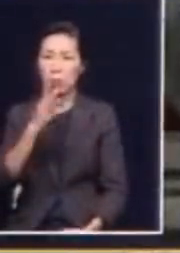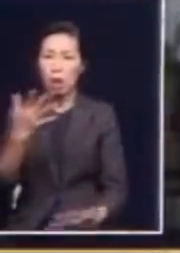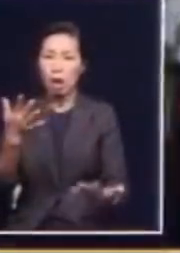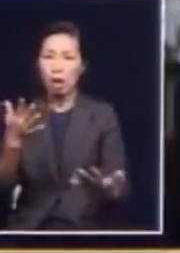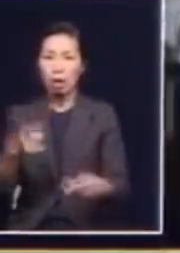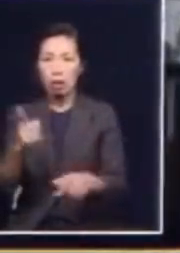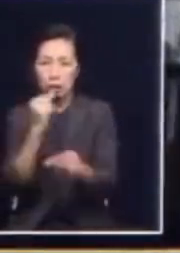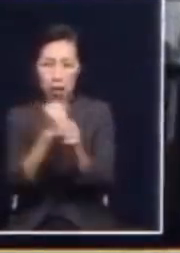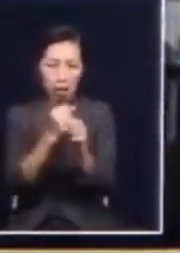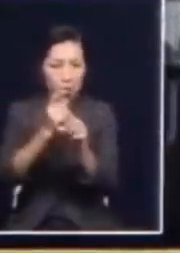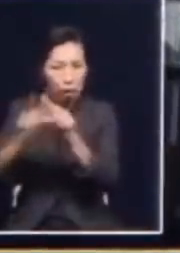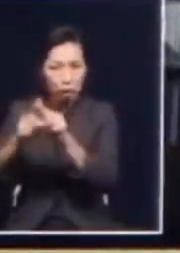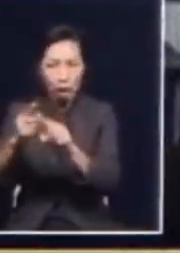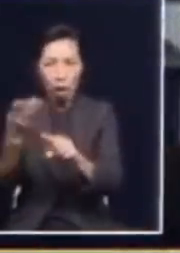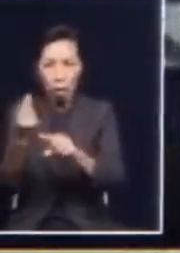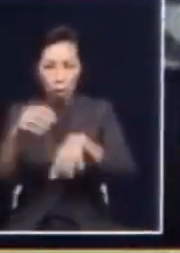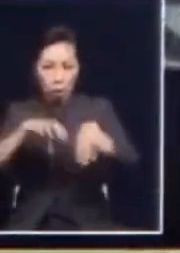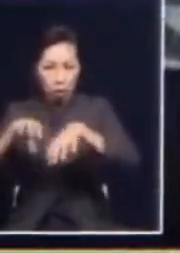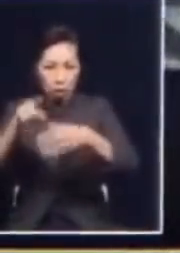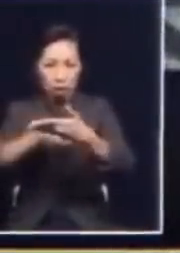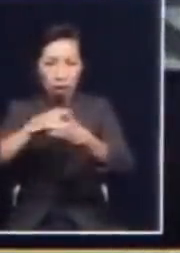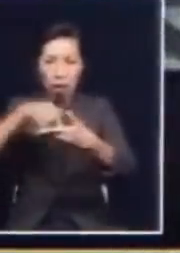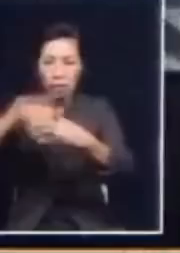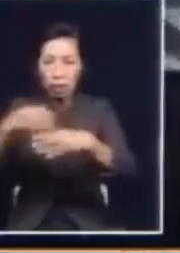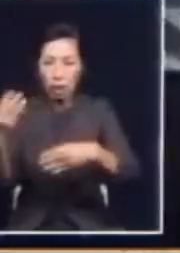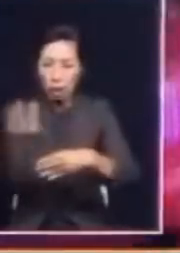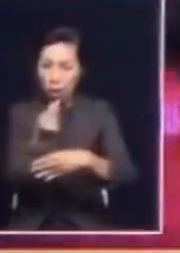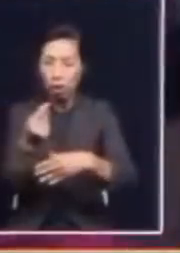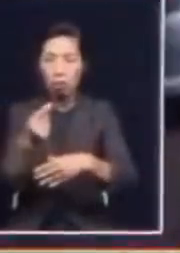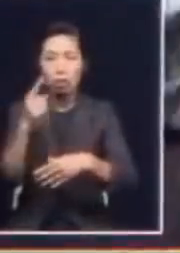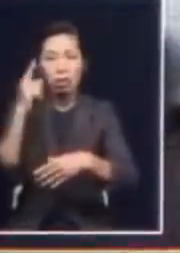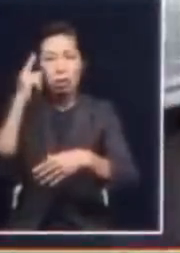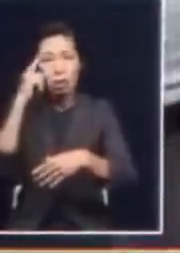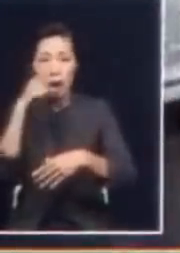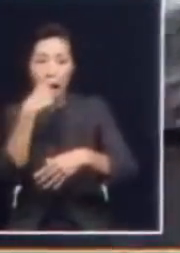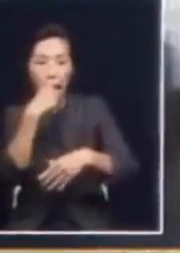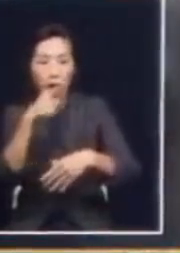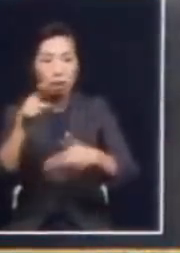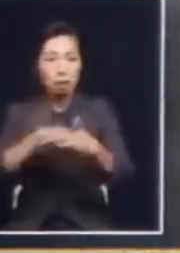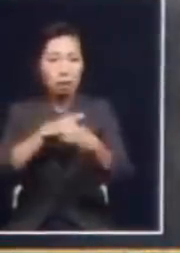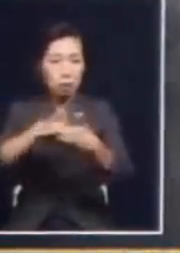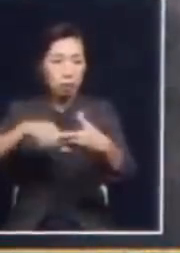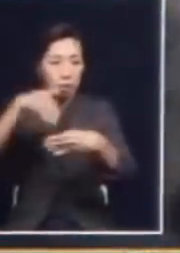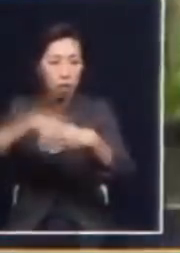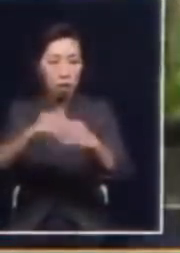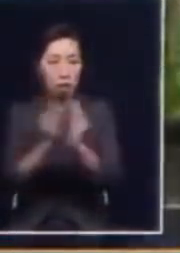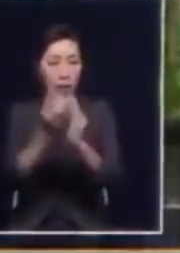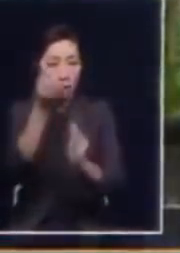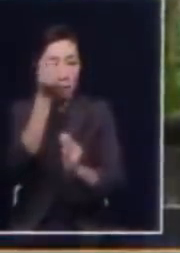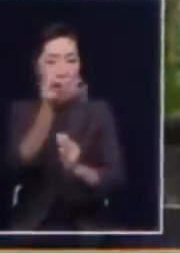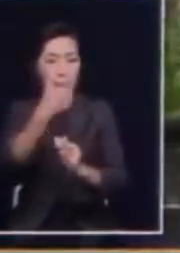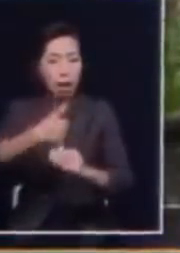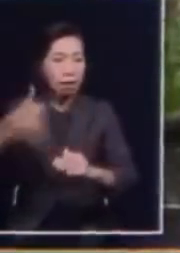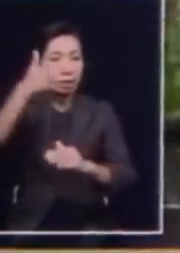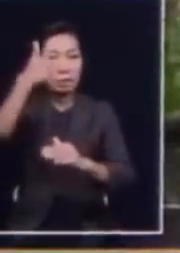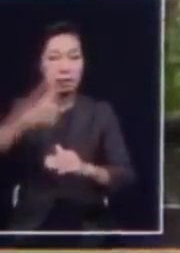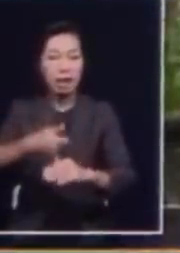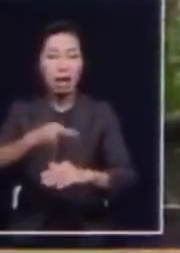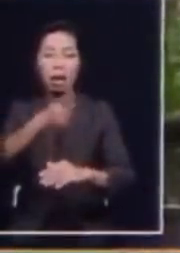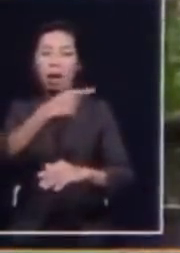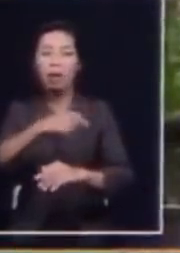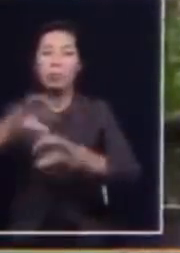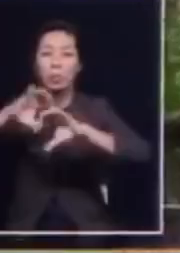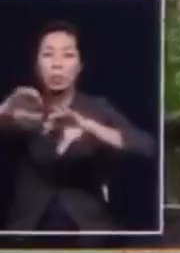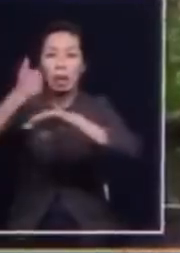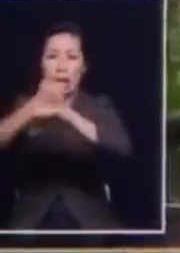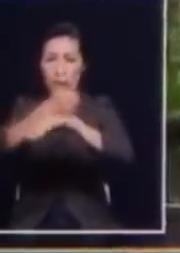ำเนินการแล้วก็จัดการเลือกตั้งให้ใครก็ได้ที่เขาชนะการเลือกตั้งเข้ามาบริหารประเทศด้วยตัวเองก็พ้นหน้าที่ไปจะ